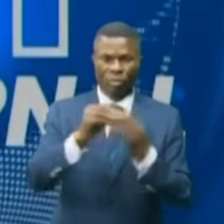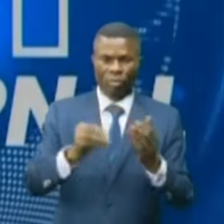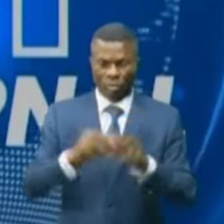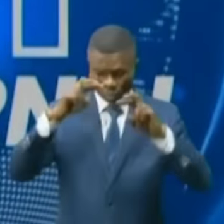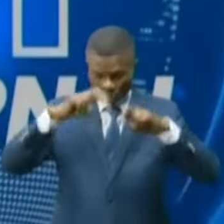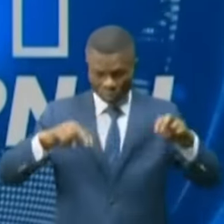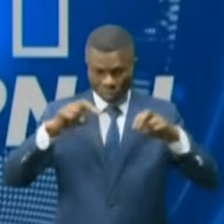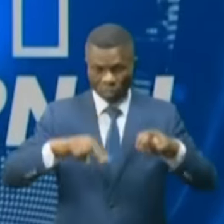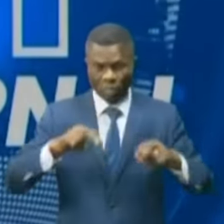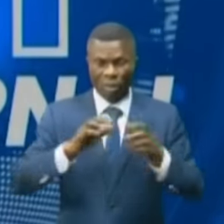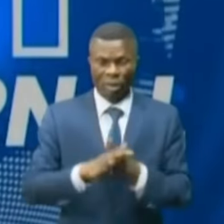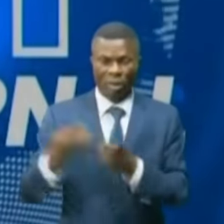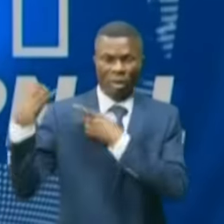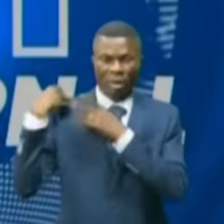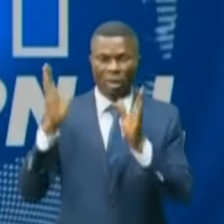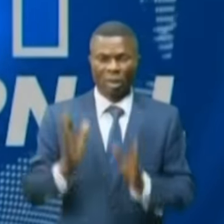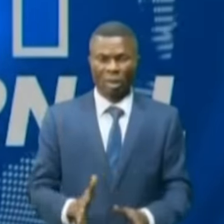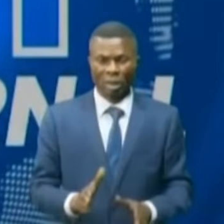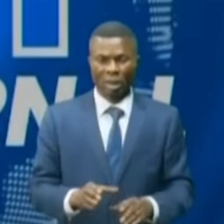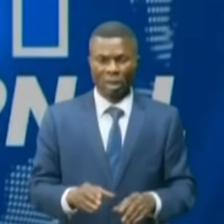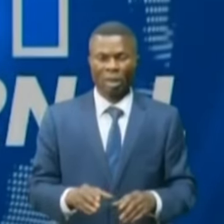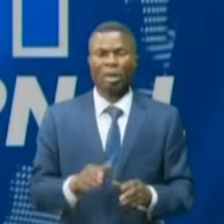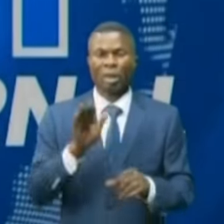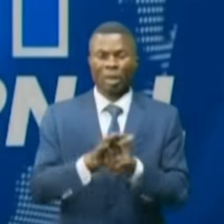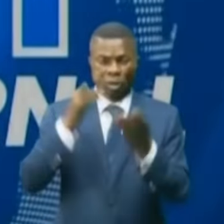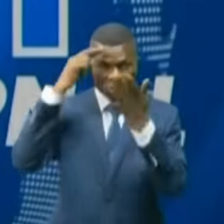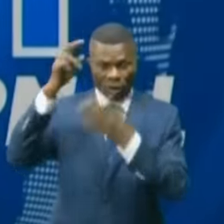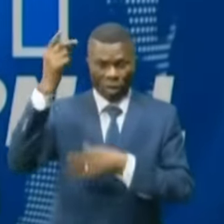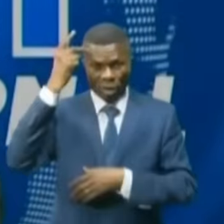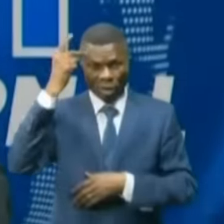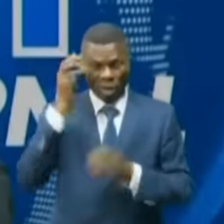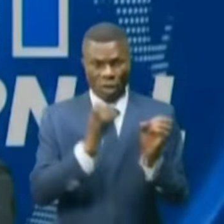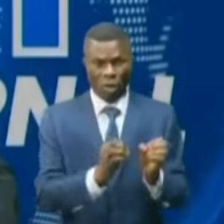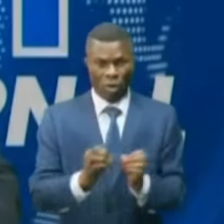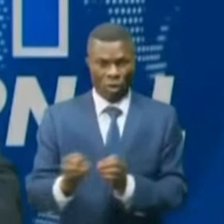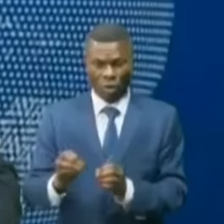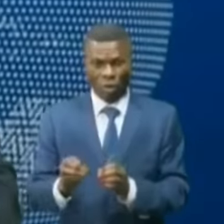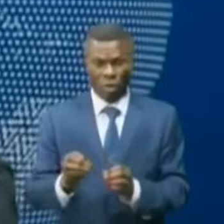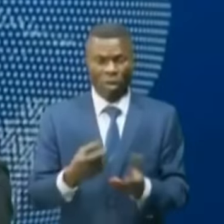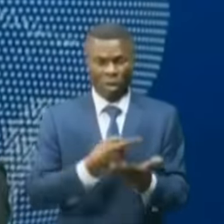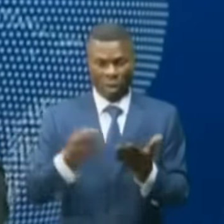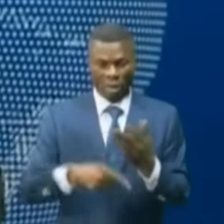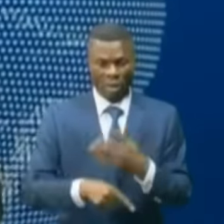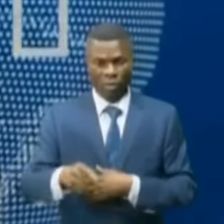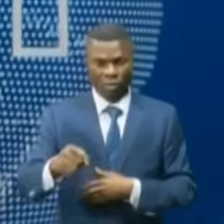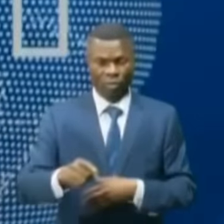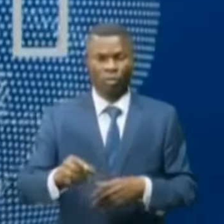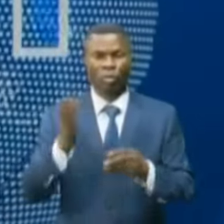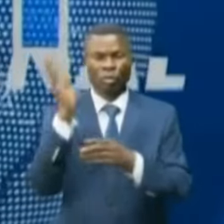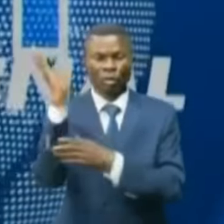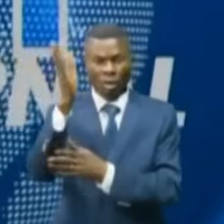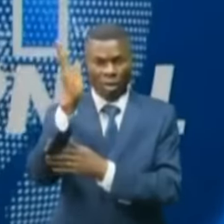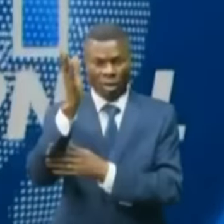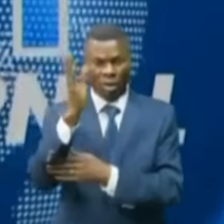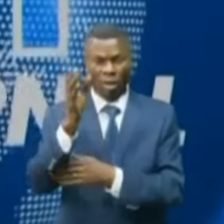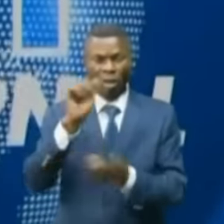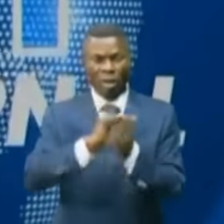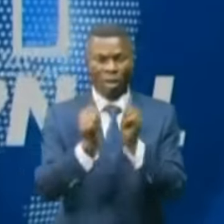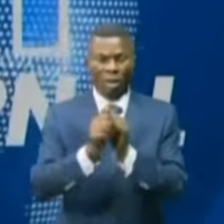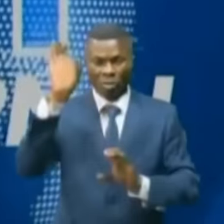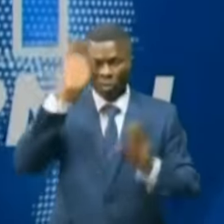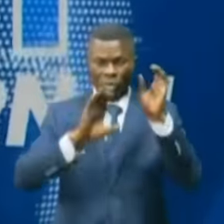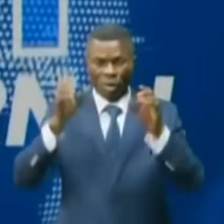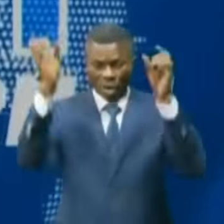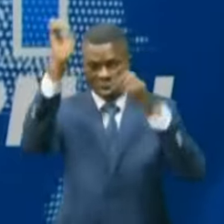La recherche indépendante et interdisciplinaire congolais de l'Université de Kinshasa a organisé cette semaine un colloque sur les pratiques scientifiques en